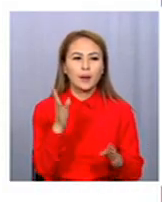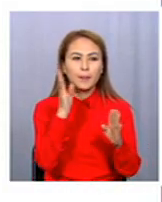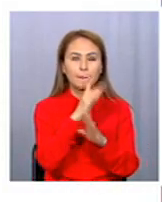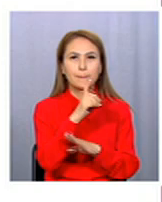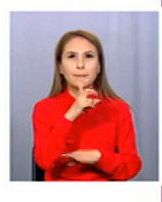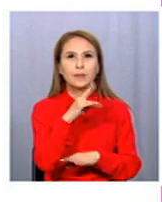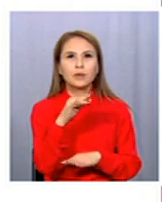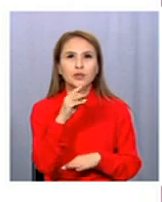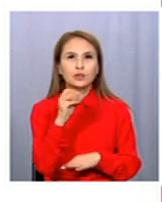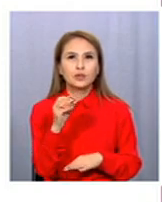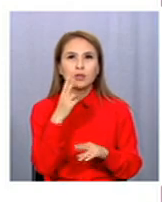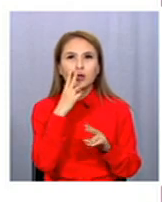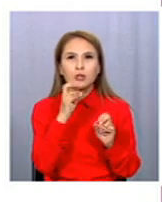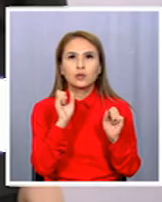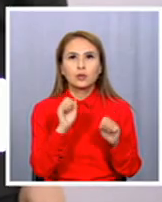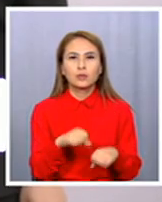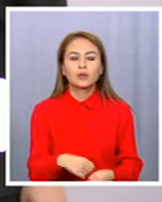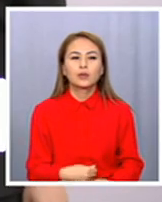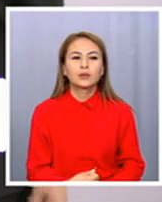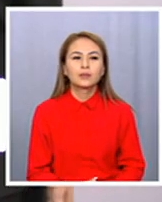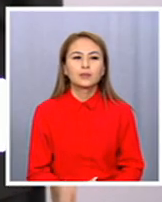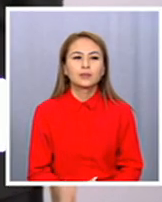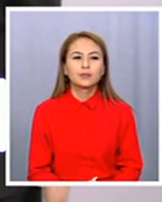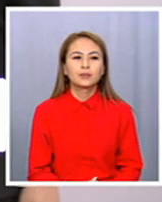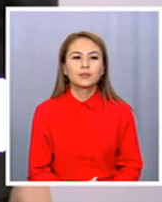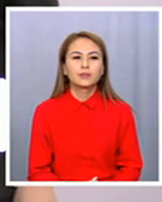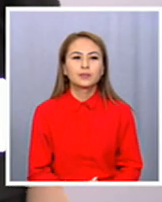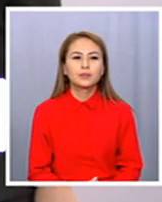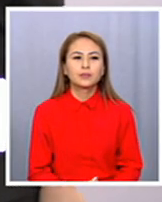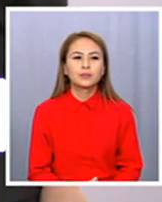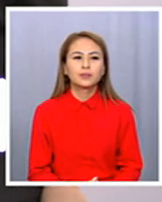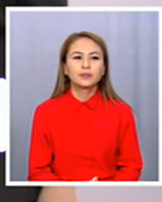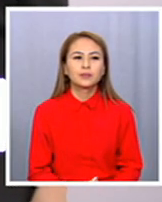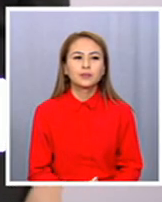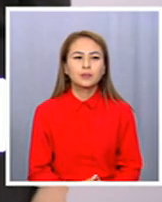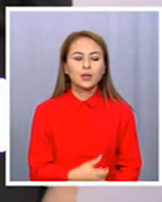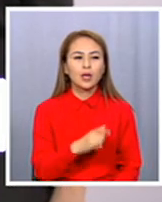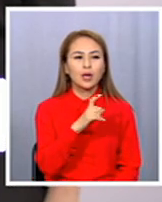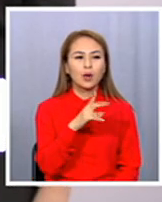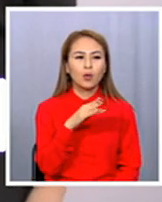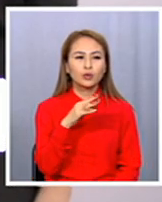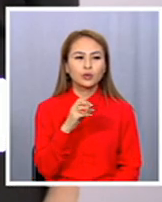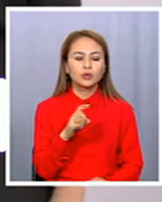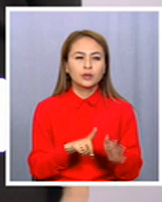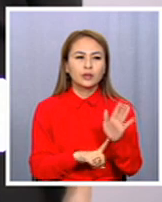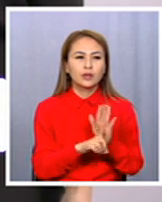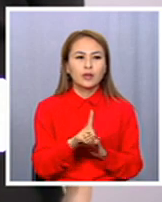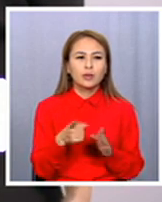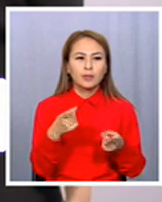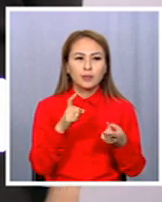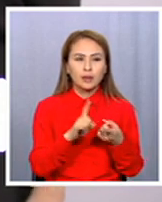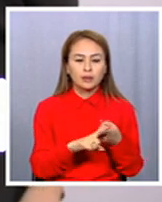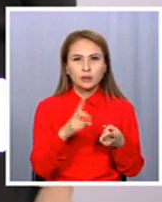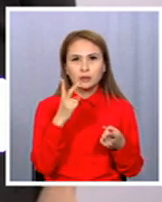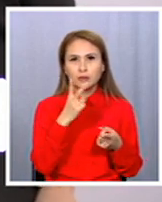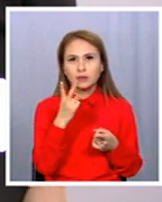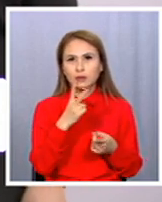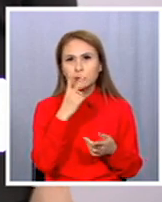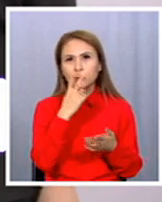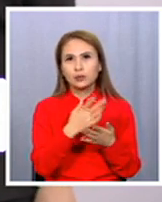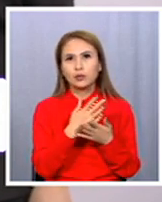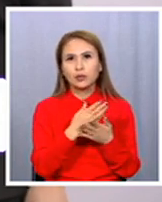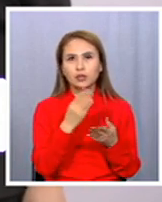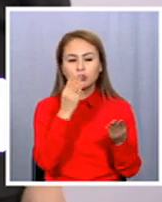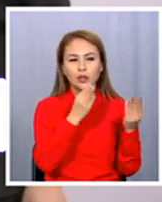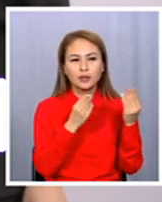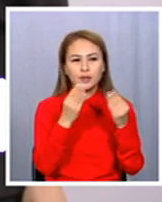ретінде қарастыруға болады. Ал балар, экожүйенің шығу тегіне байланысты екінші түрі бұл жасанды